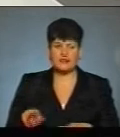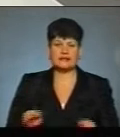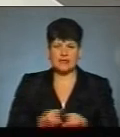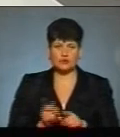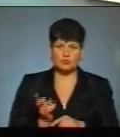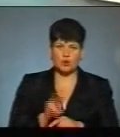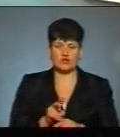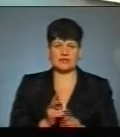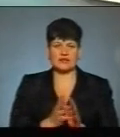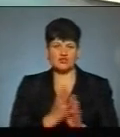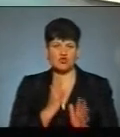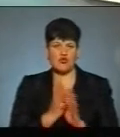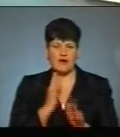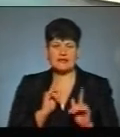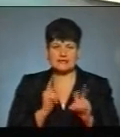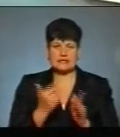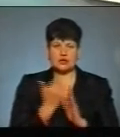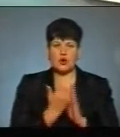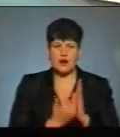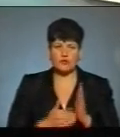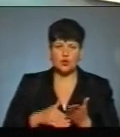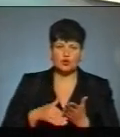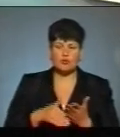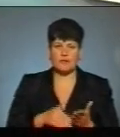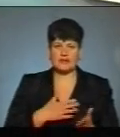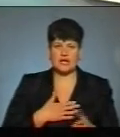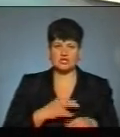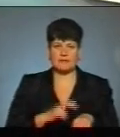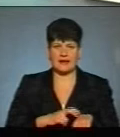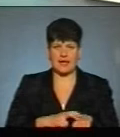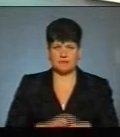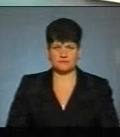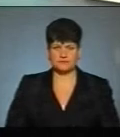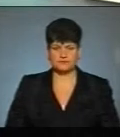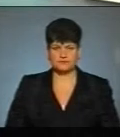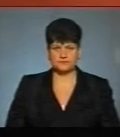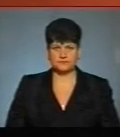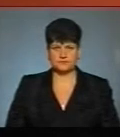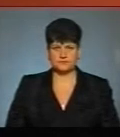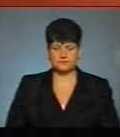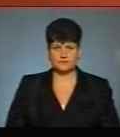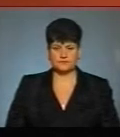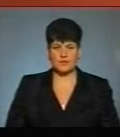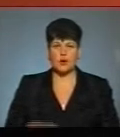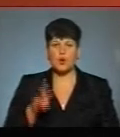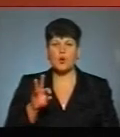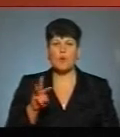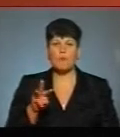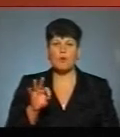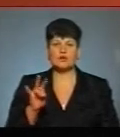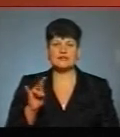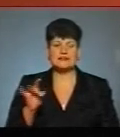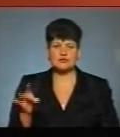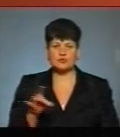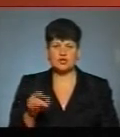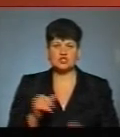виходять на чергування згідно графіку і допомагають нашим лікарям-інфекціоністам. У Монастириському районі